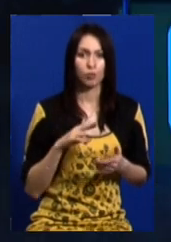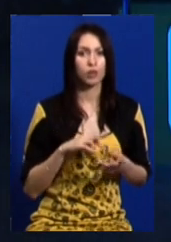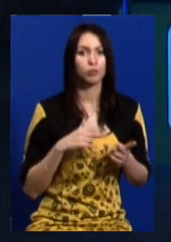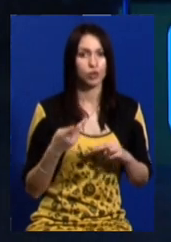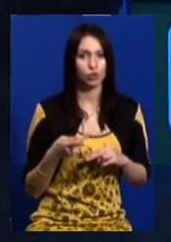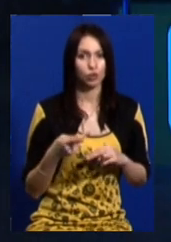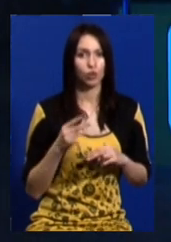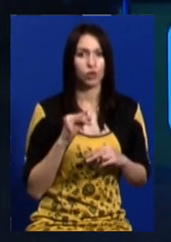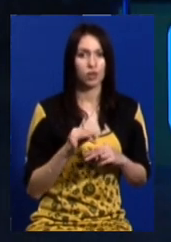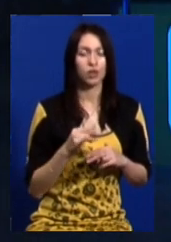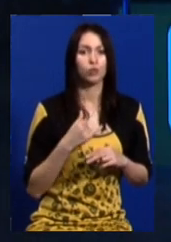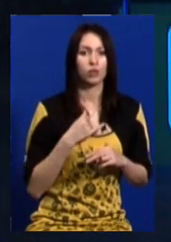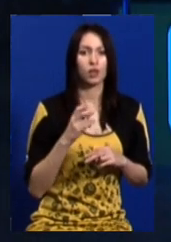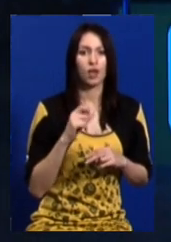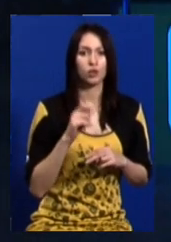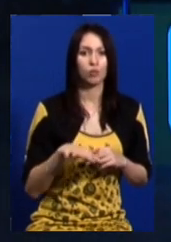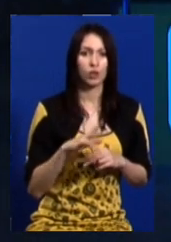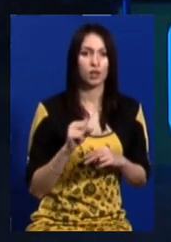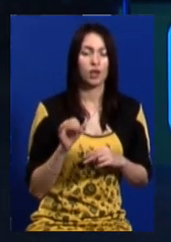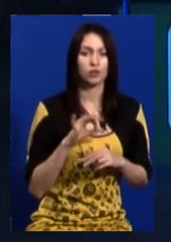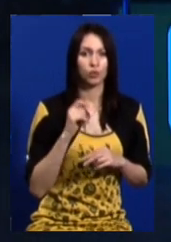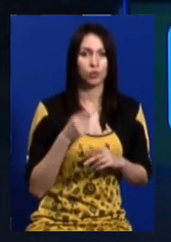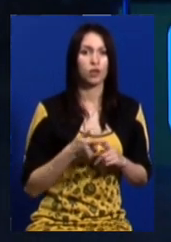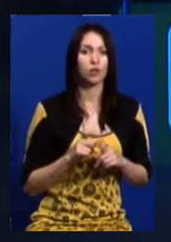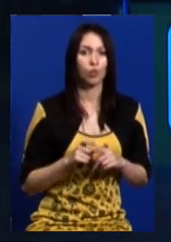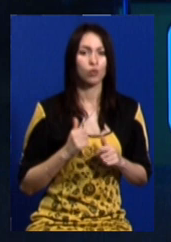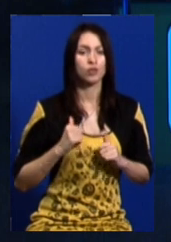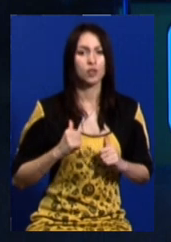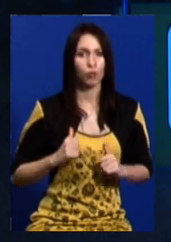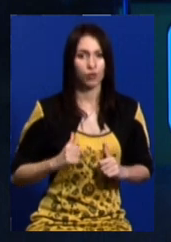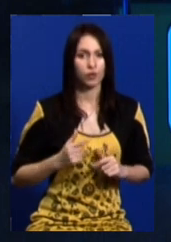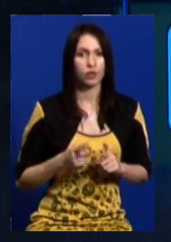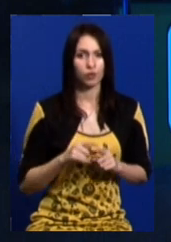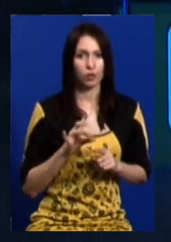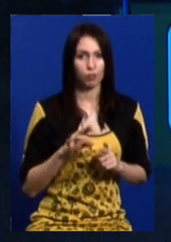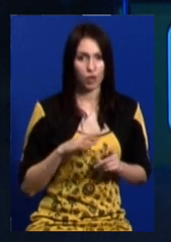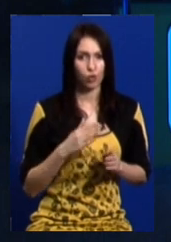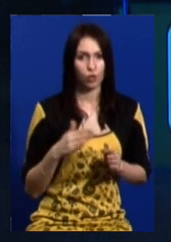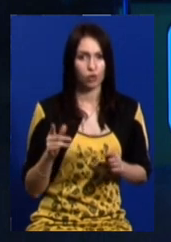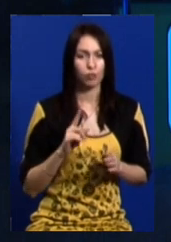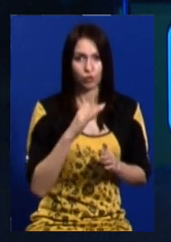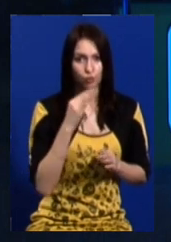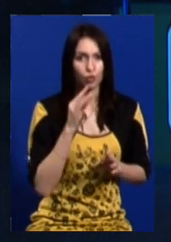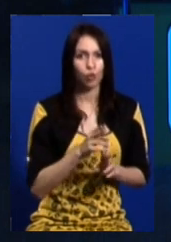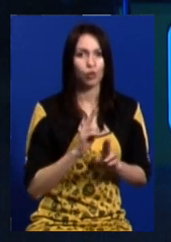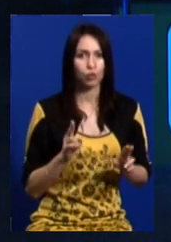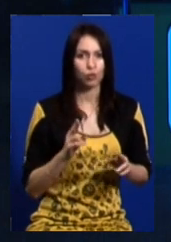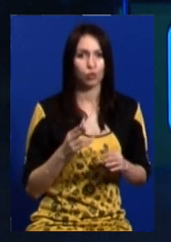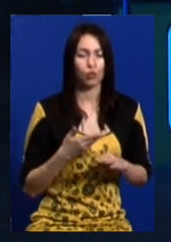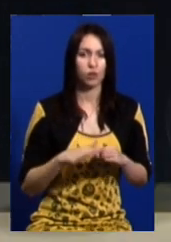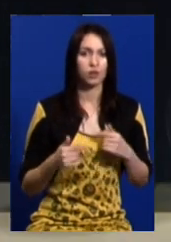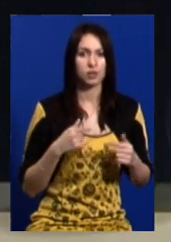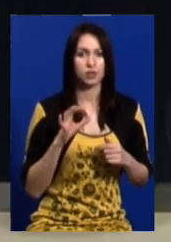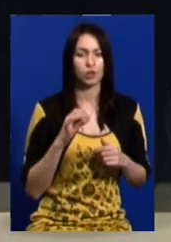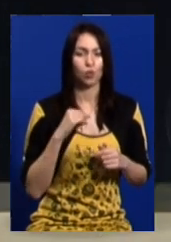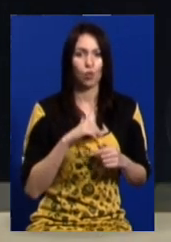І на Слобожанщині, на Східній Україні це дуже заповільнює темп переходу, бо багато хто вагається ще з